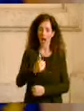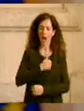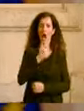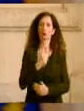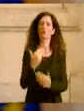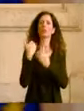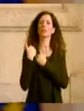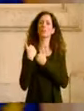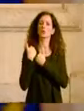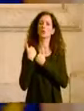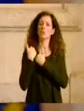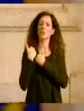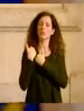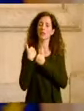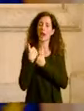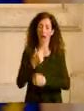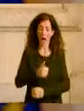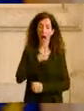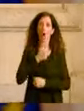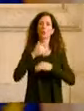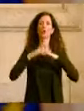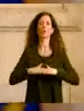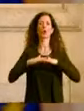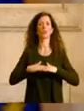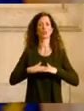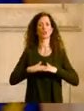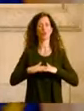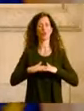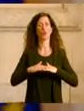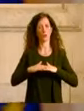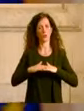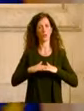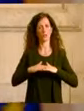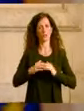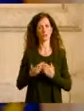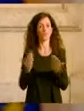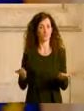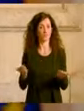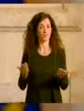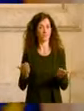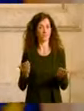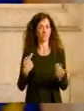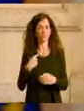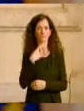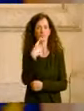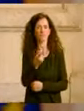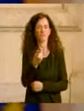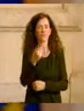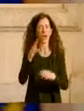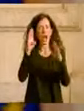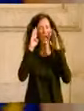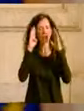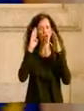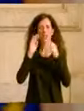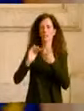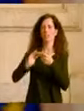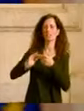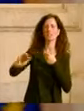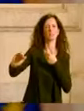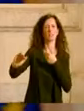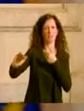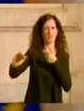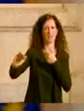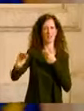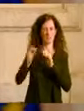autoresponsabilità, di autoprotezione. Ecco perché dicevo, stiamo attenti, le misure di distanziamento sociale comunque